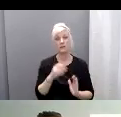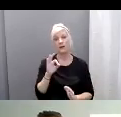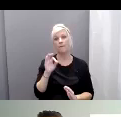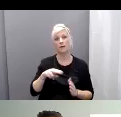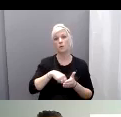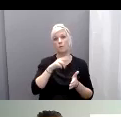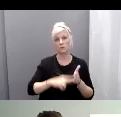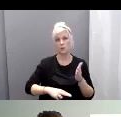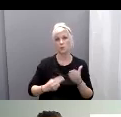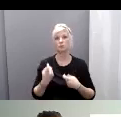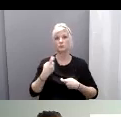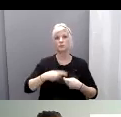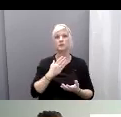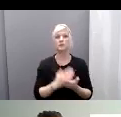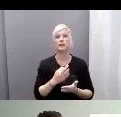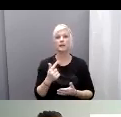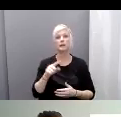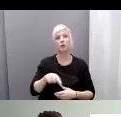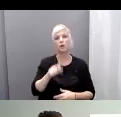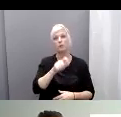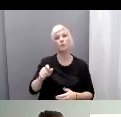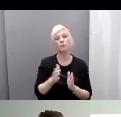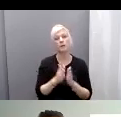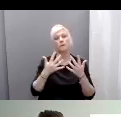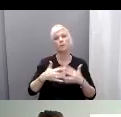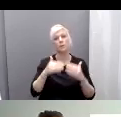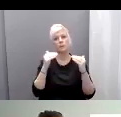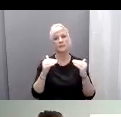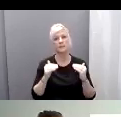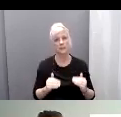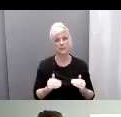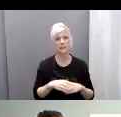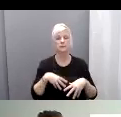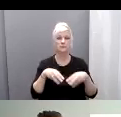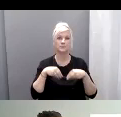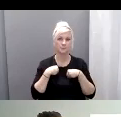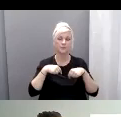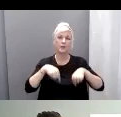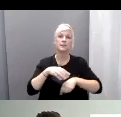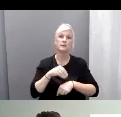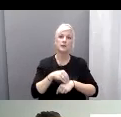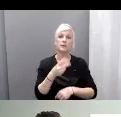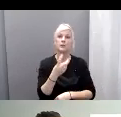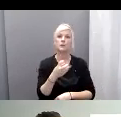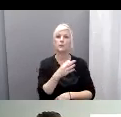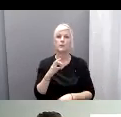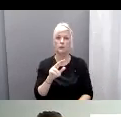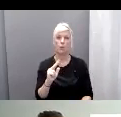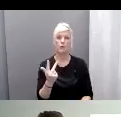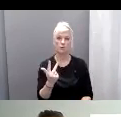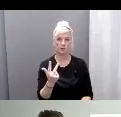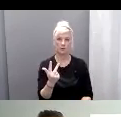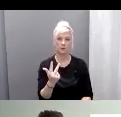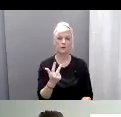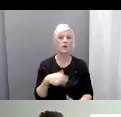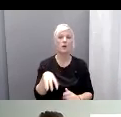om rättigheter för personer med funktionsnedsättning. Den antogs i Sverige 2008 och alla lagar